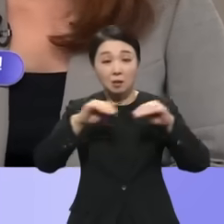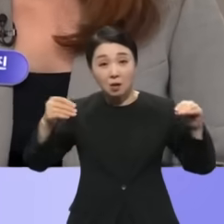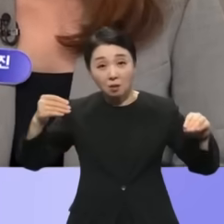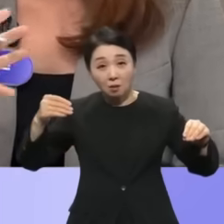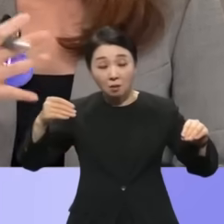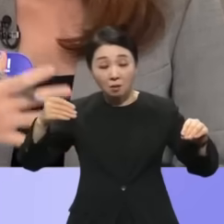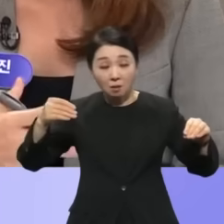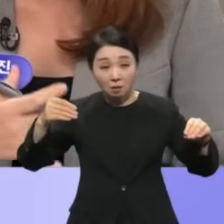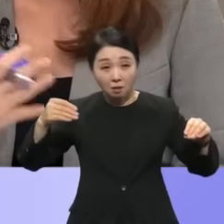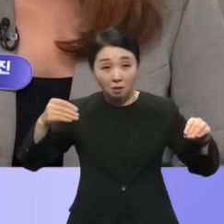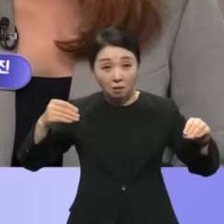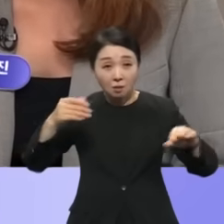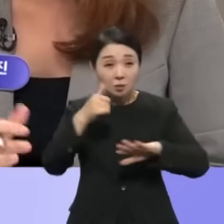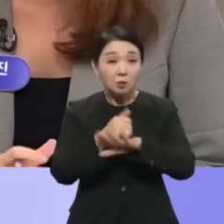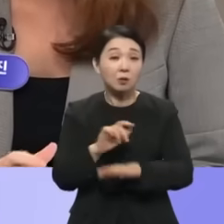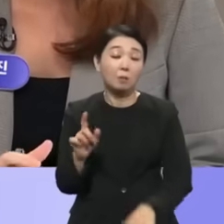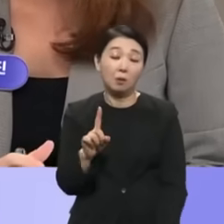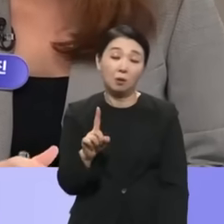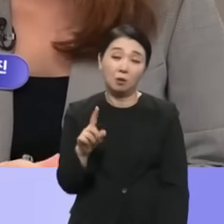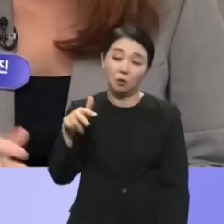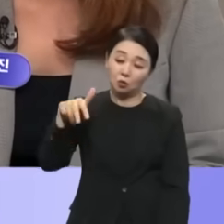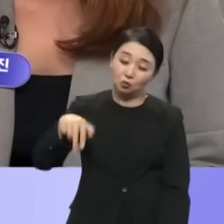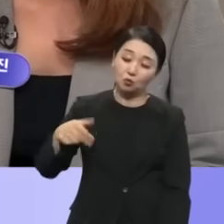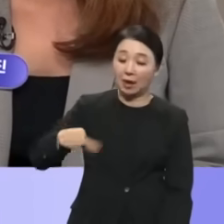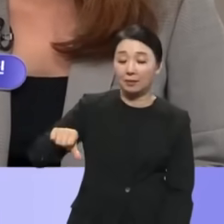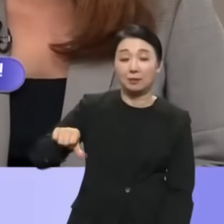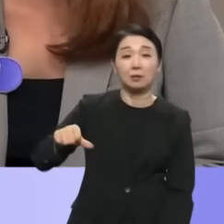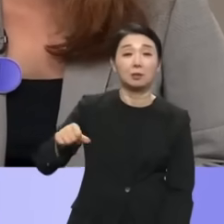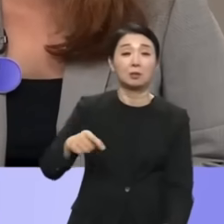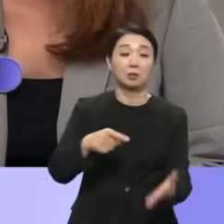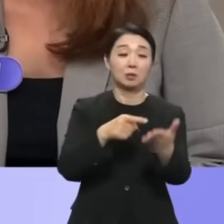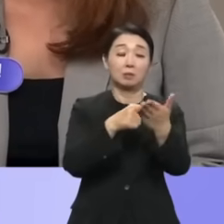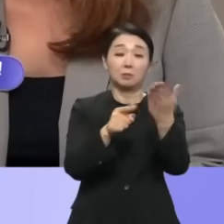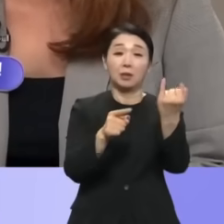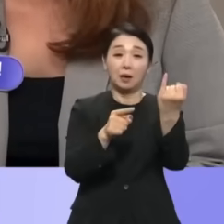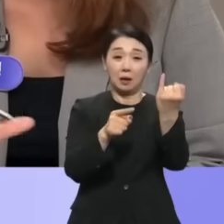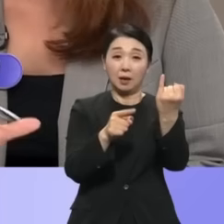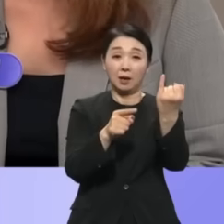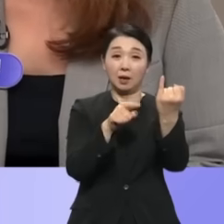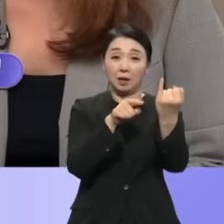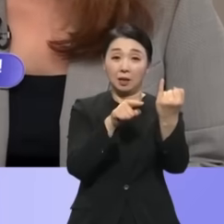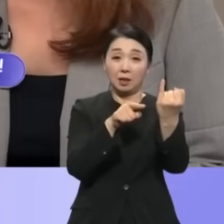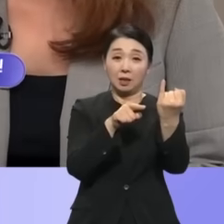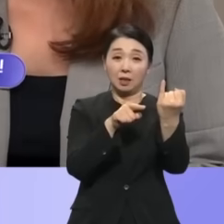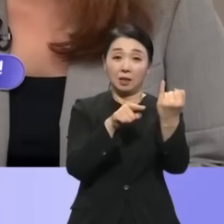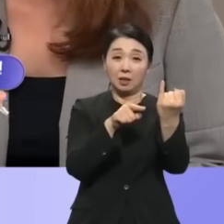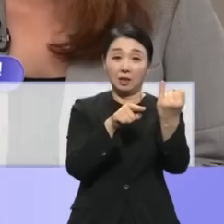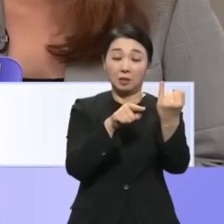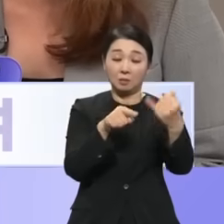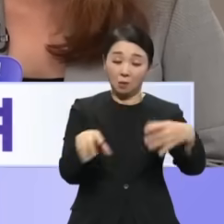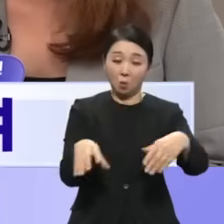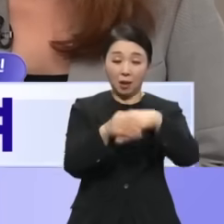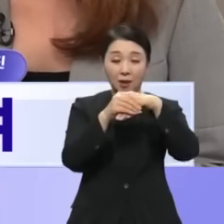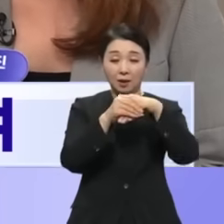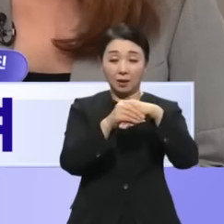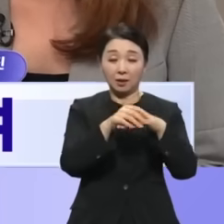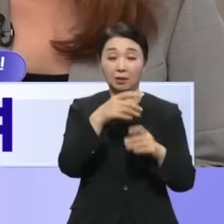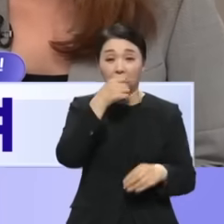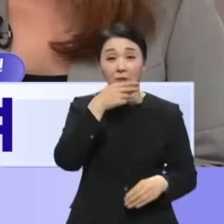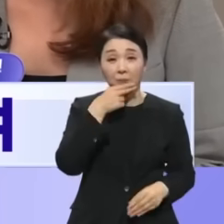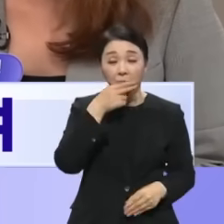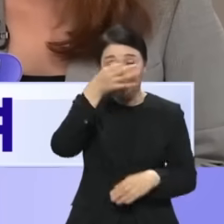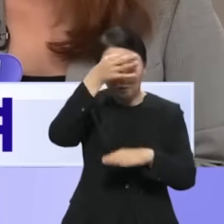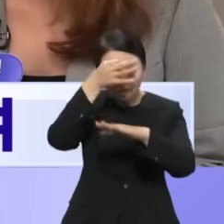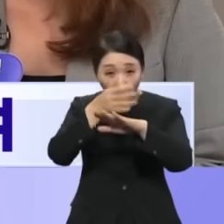그리고 주음인 아이와 그리고 또이 피해 학생이라는 그 학생 정말로 어떤 화해라든지 뭐